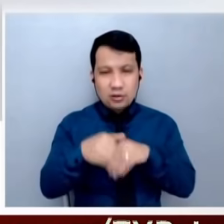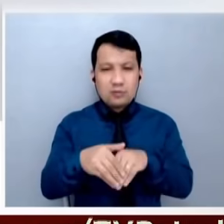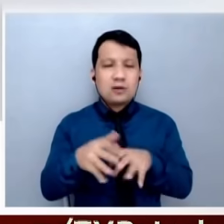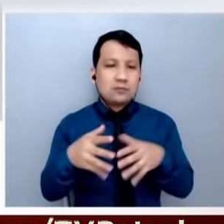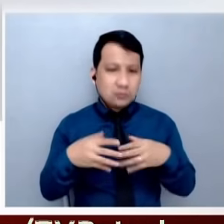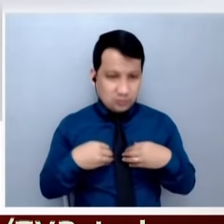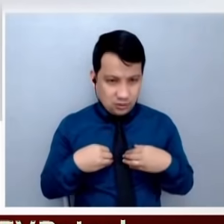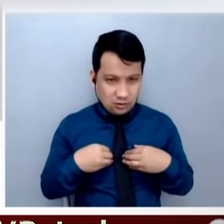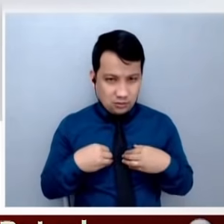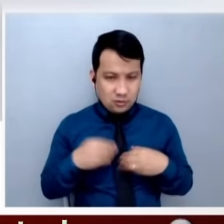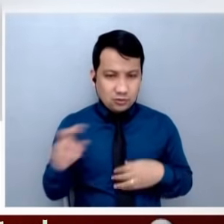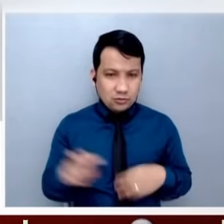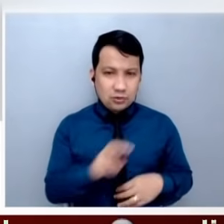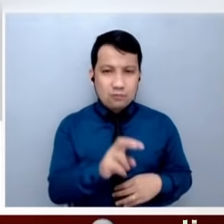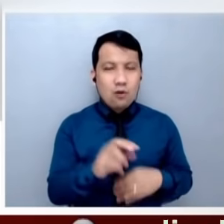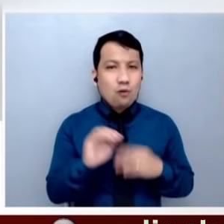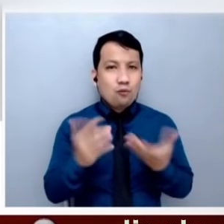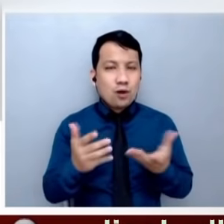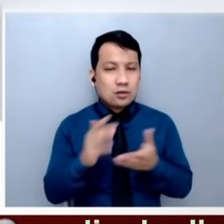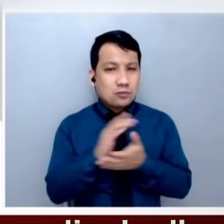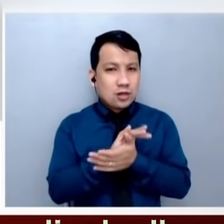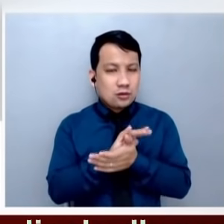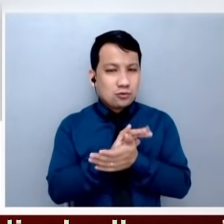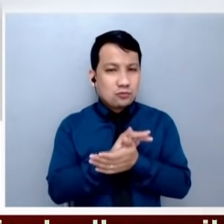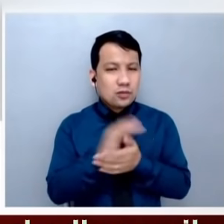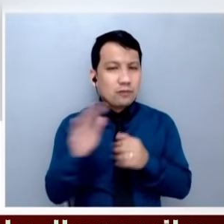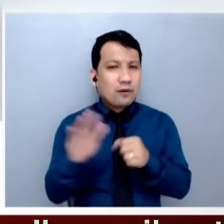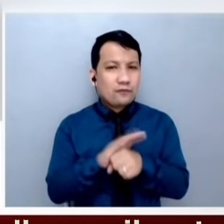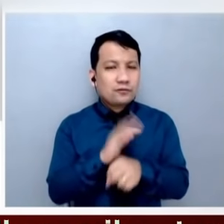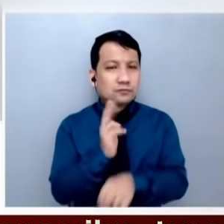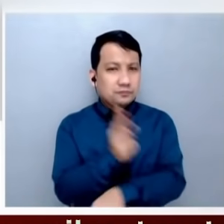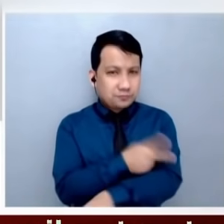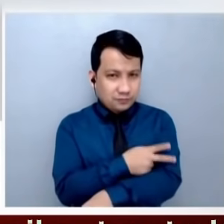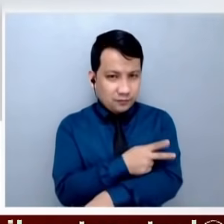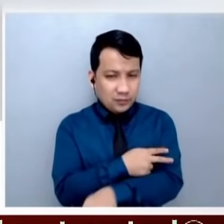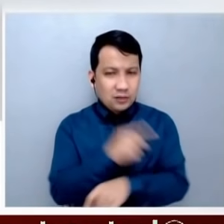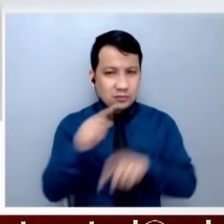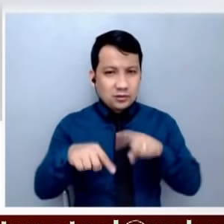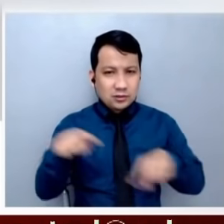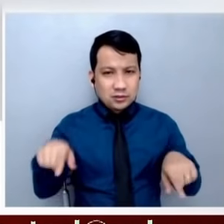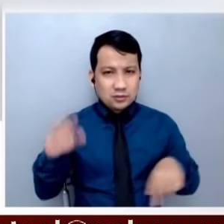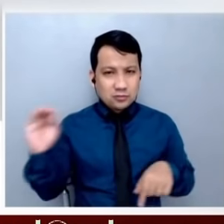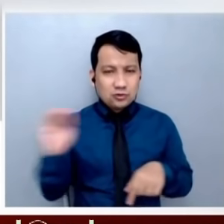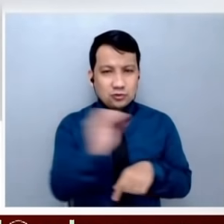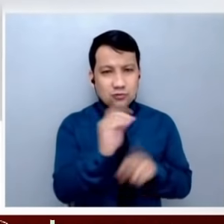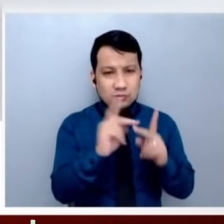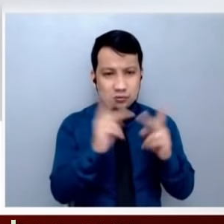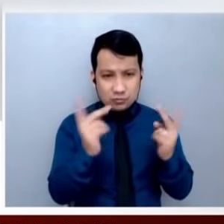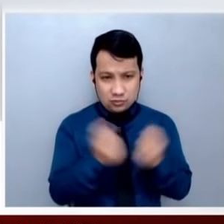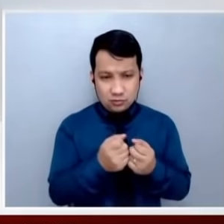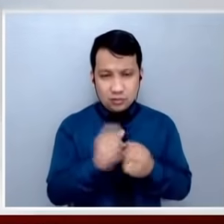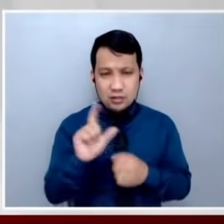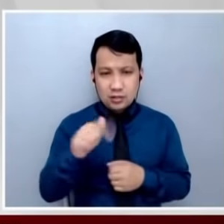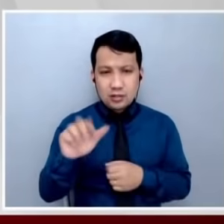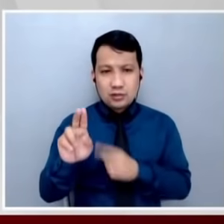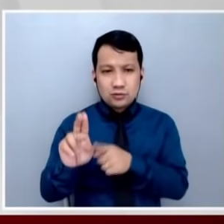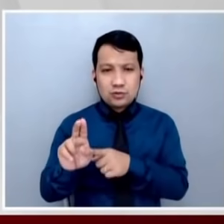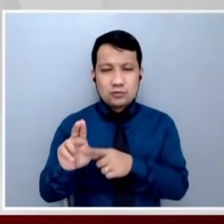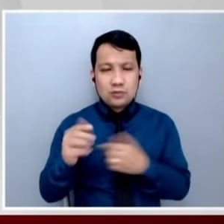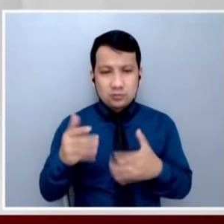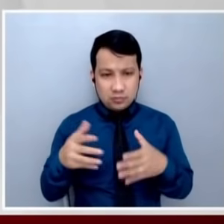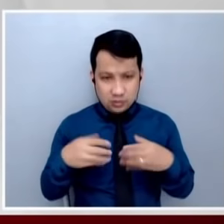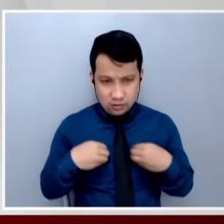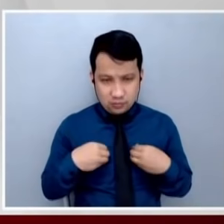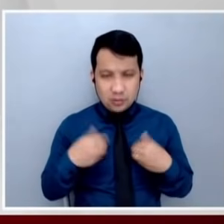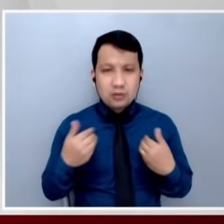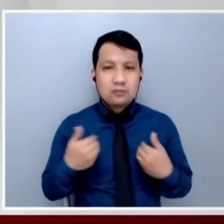tumatanggap ng mga turista kahit walang COVID test basta fully vaccinated. Iba-iba naman ang posisyon ng mga LGU sa pagtanggap sa mga bata kaya